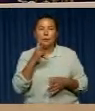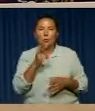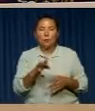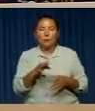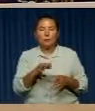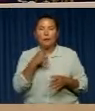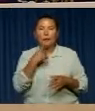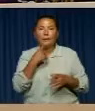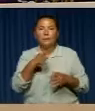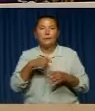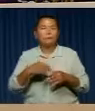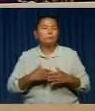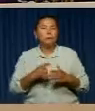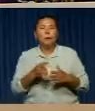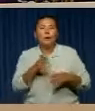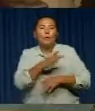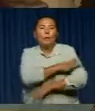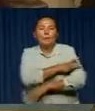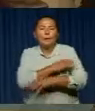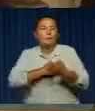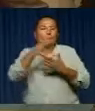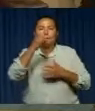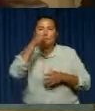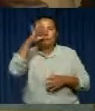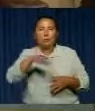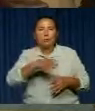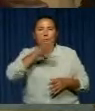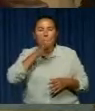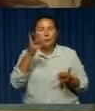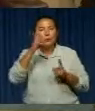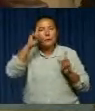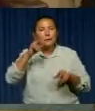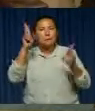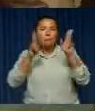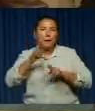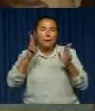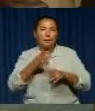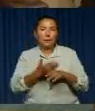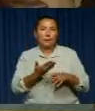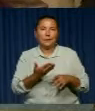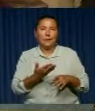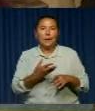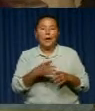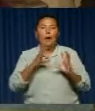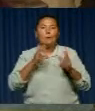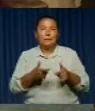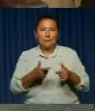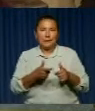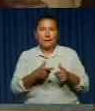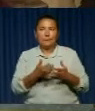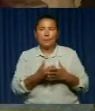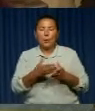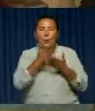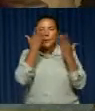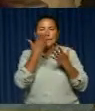қан қысымы жоғары адамдар іше алмайды. Се ол көтер жібереді. Оның да білу керек қандай жағдай бар екен. Әлеуметтік желіден ашсын, нені